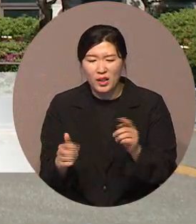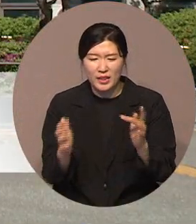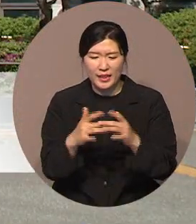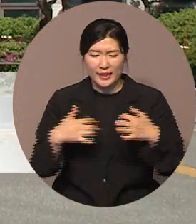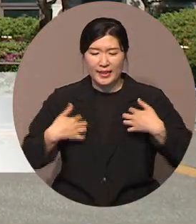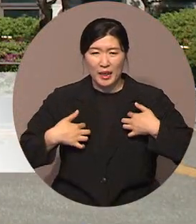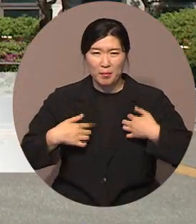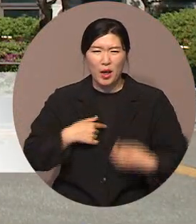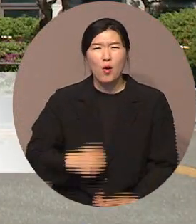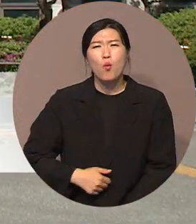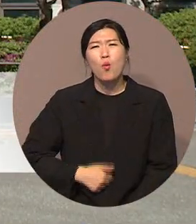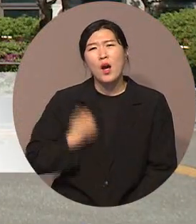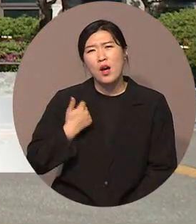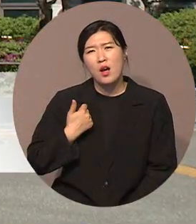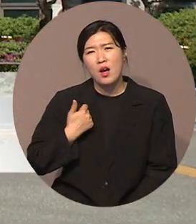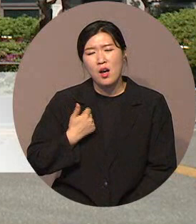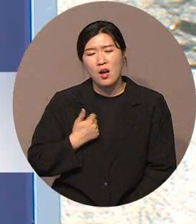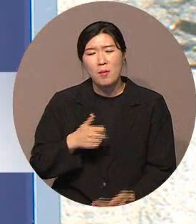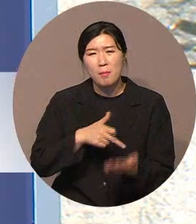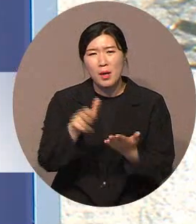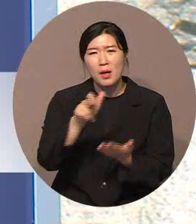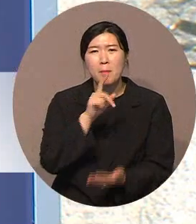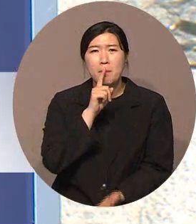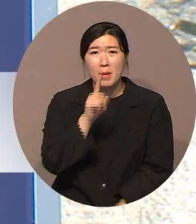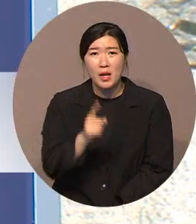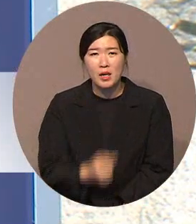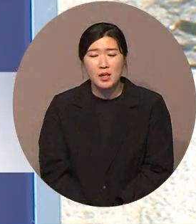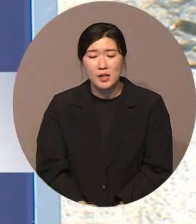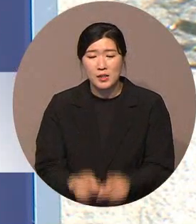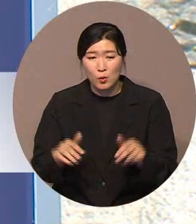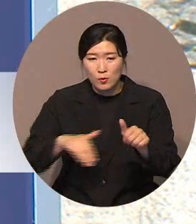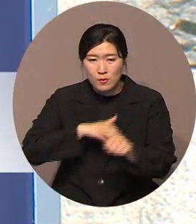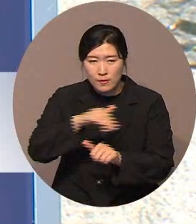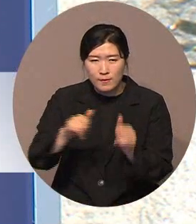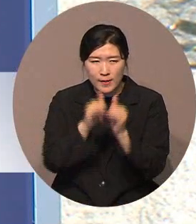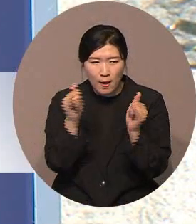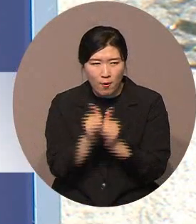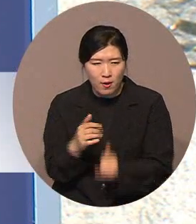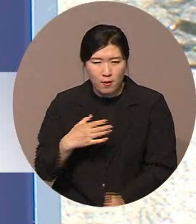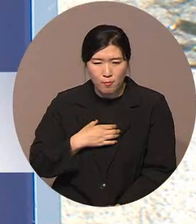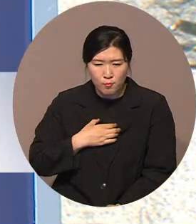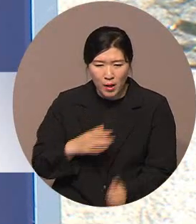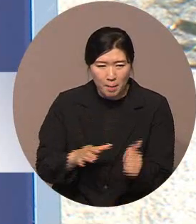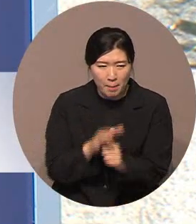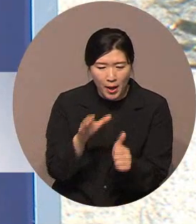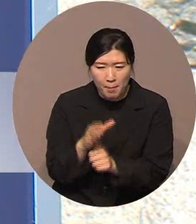하다 화가 나는 일이 있어 글을 썼다고 진술했다며 앞으로도